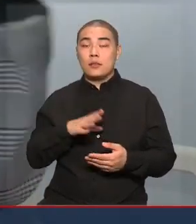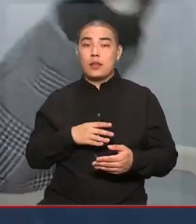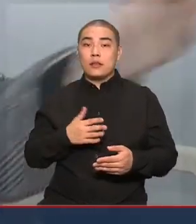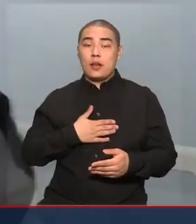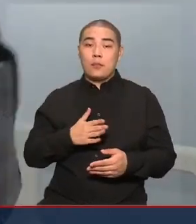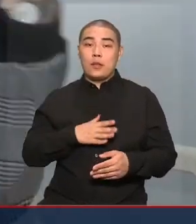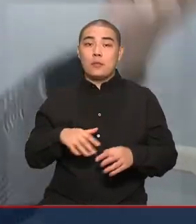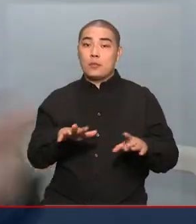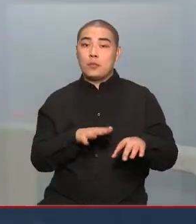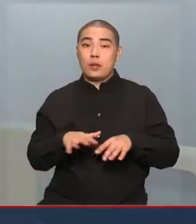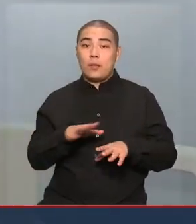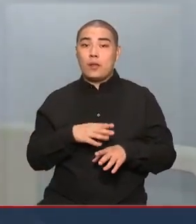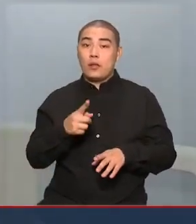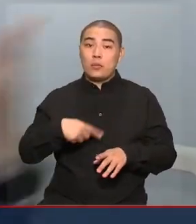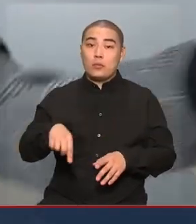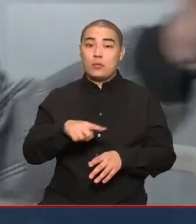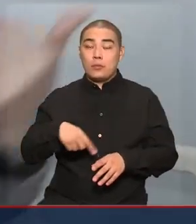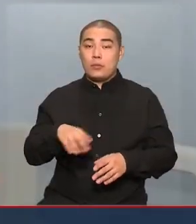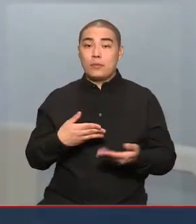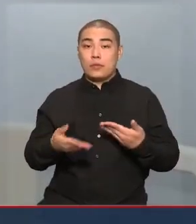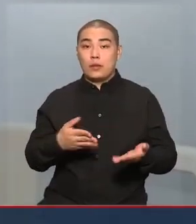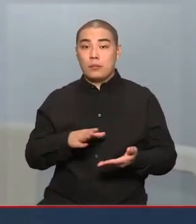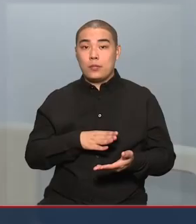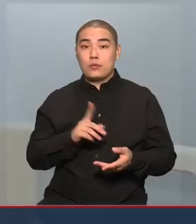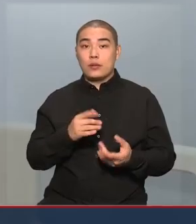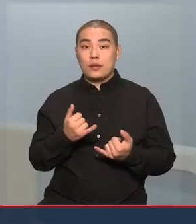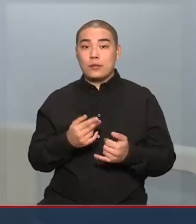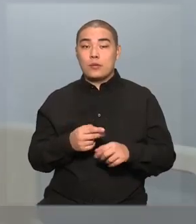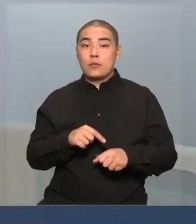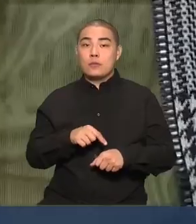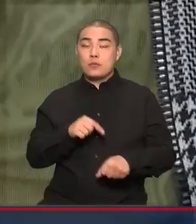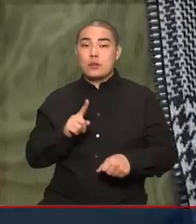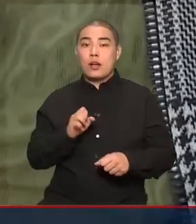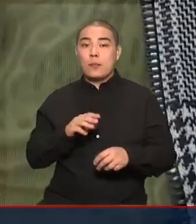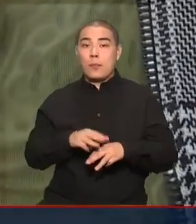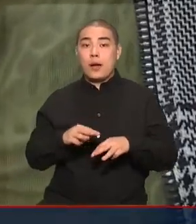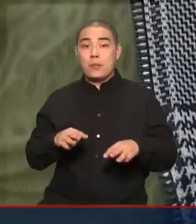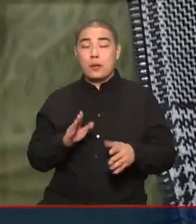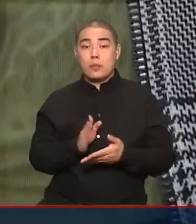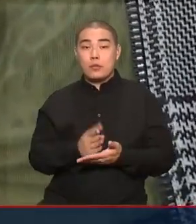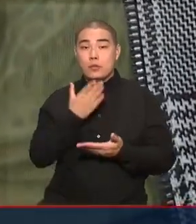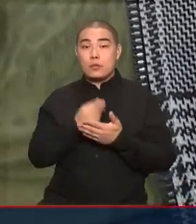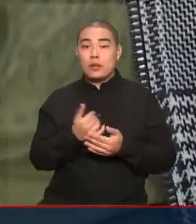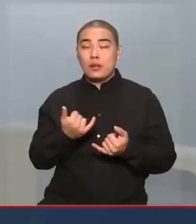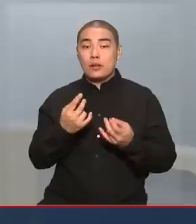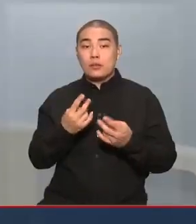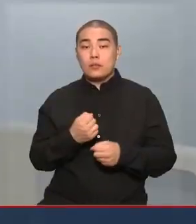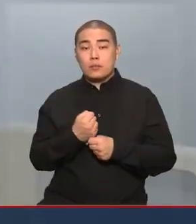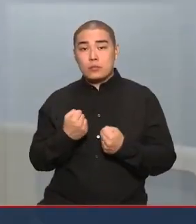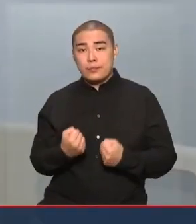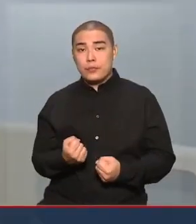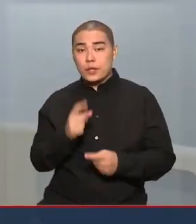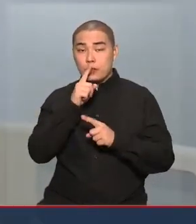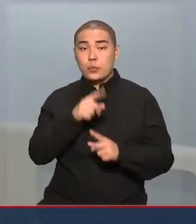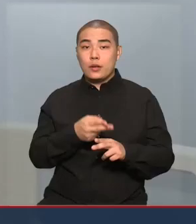прогулялась несколько кругов по отделению, чтобы как раз-таки посмотреть, как будет себя вести нагрузка. Я хорошо